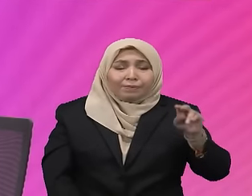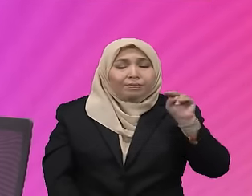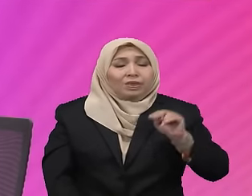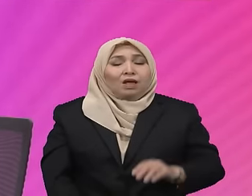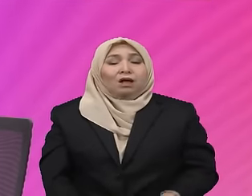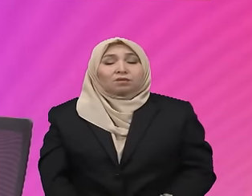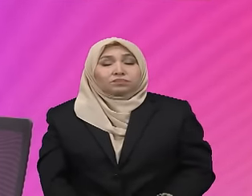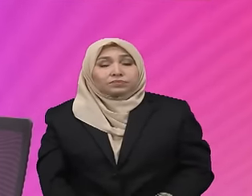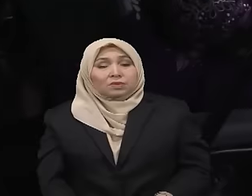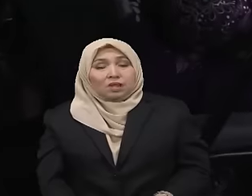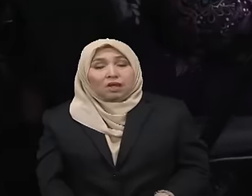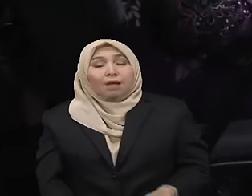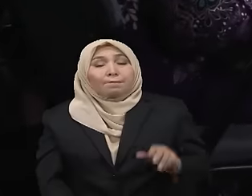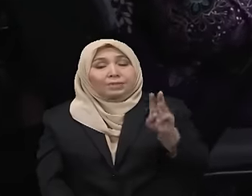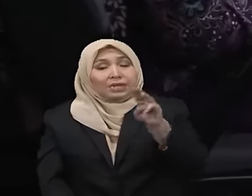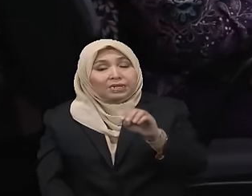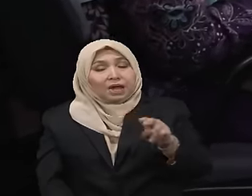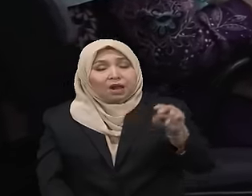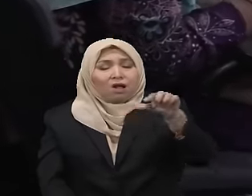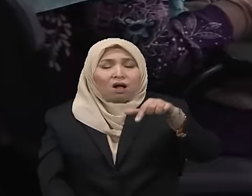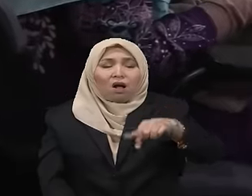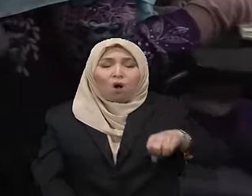dhalin. Silakan.